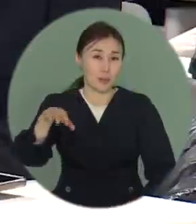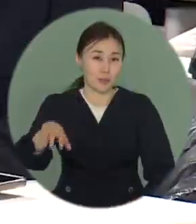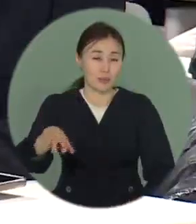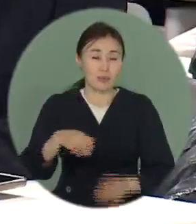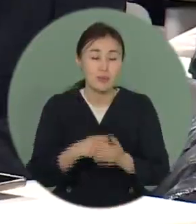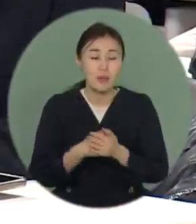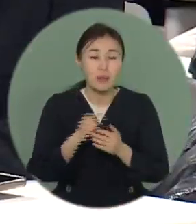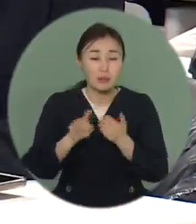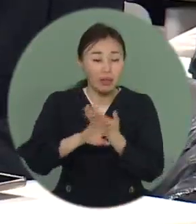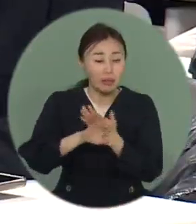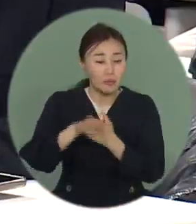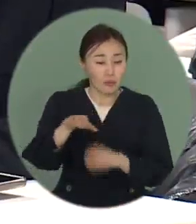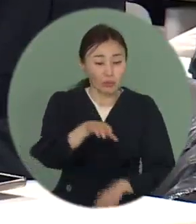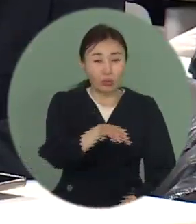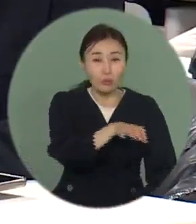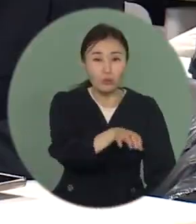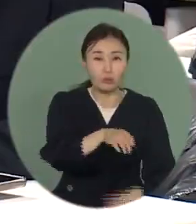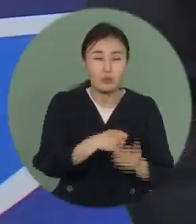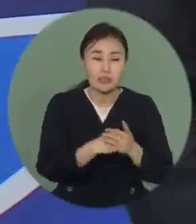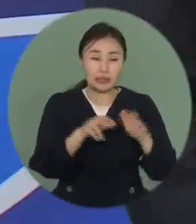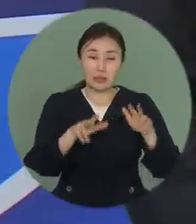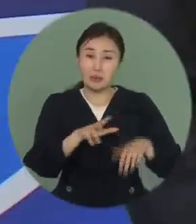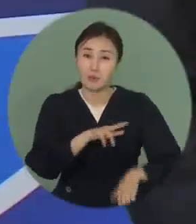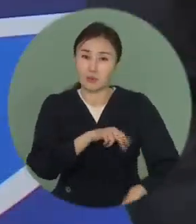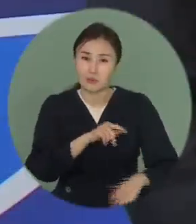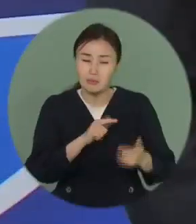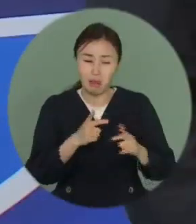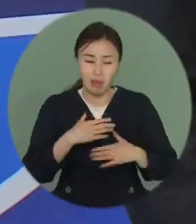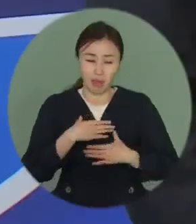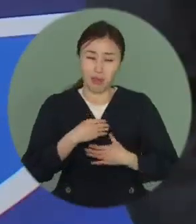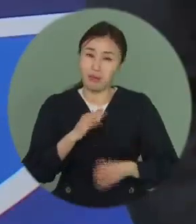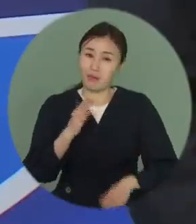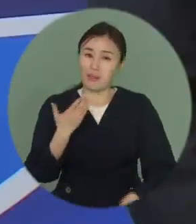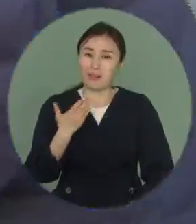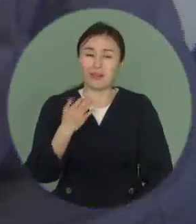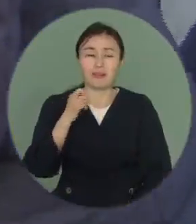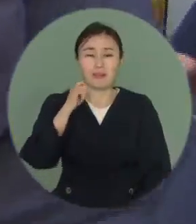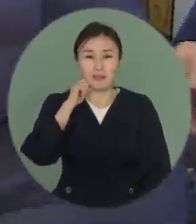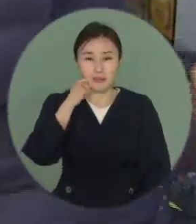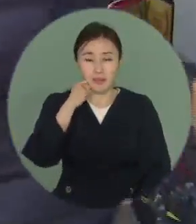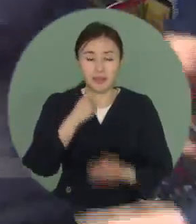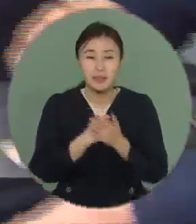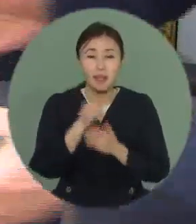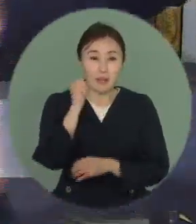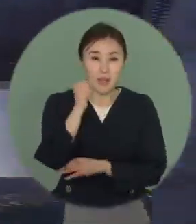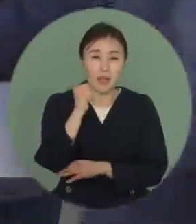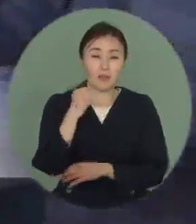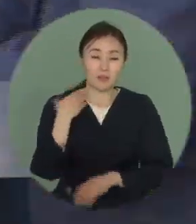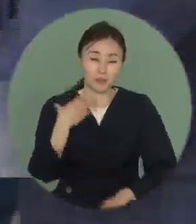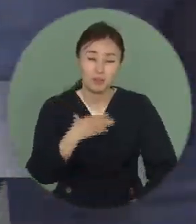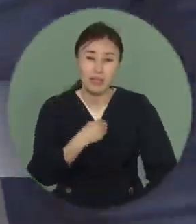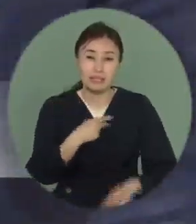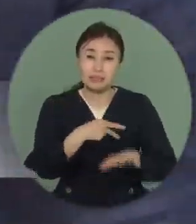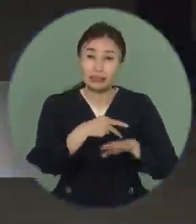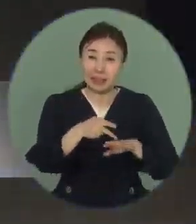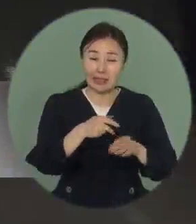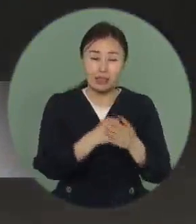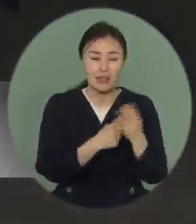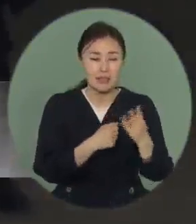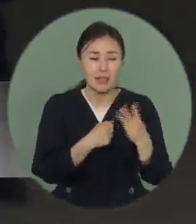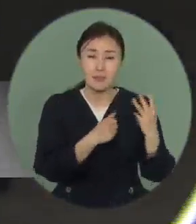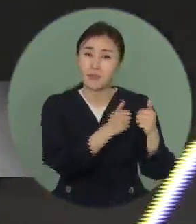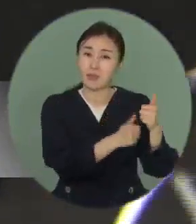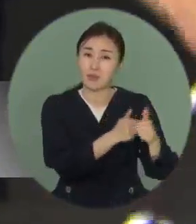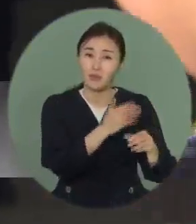가운데 다른 선거구도 현역의원들이 안심할 수 없는 상황입니다 영암 무한 신한 선거구는 3자 대결을